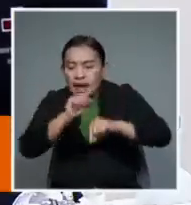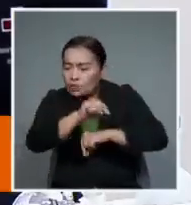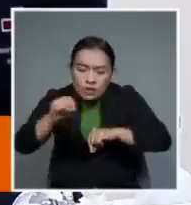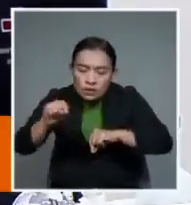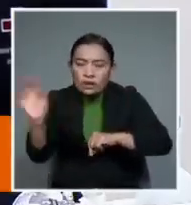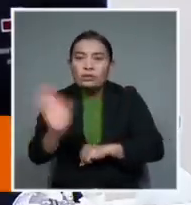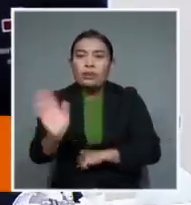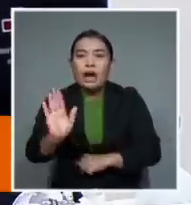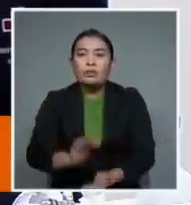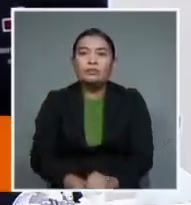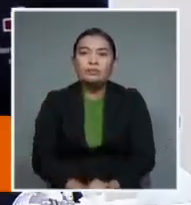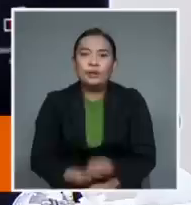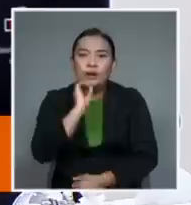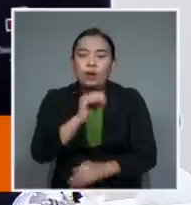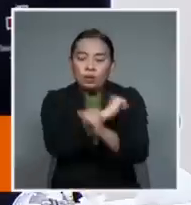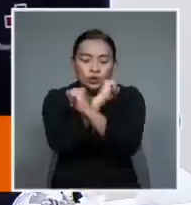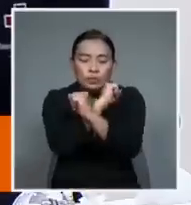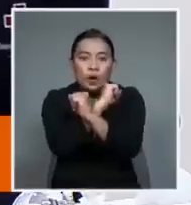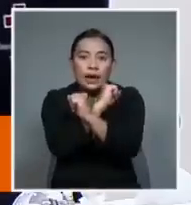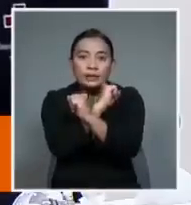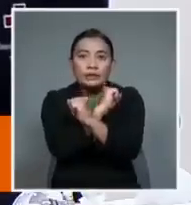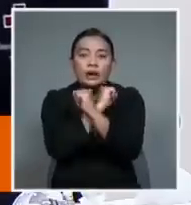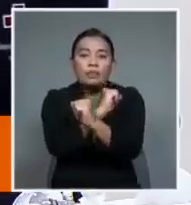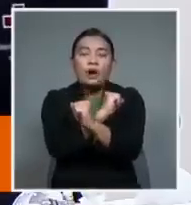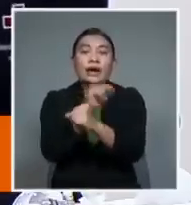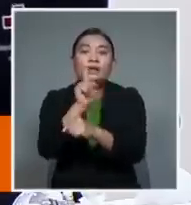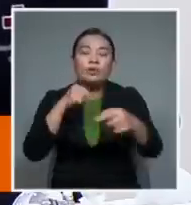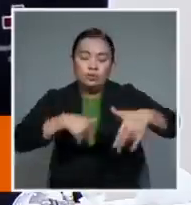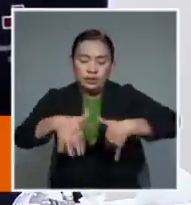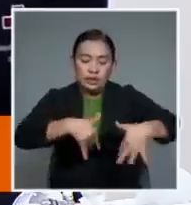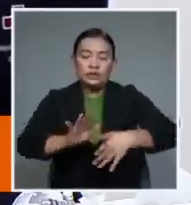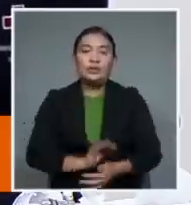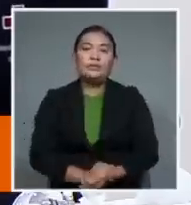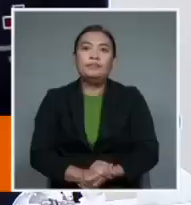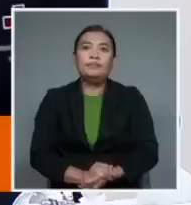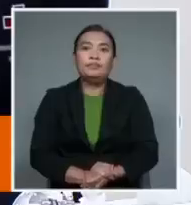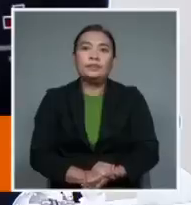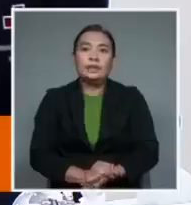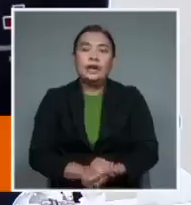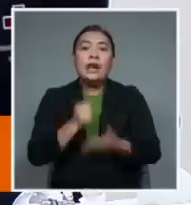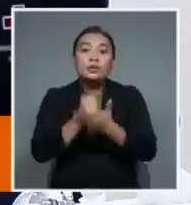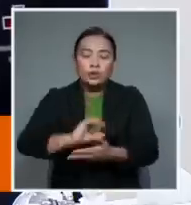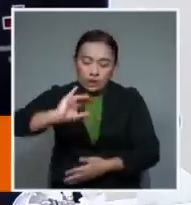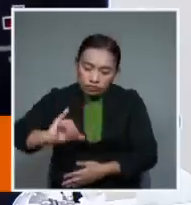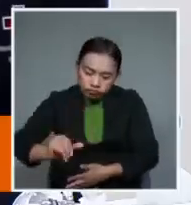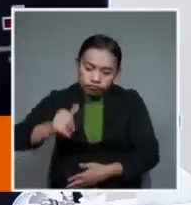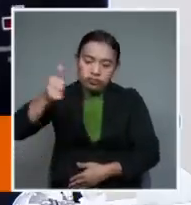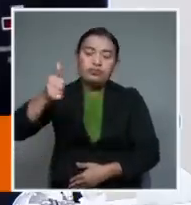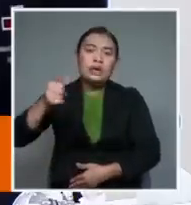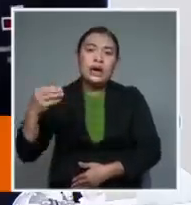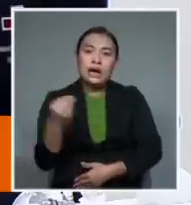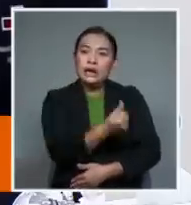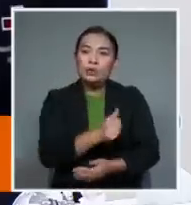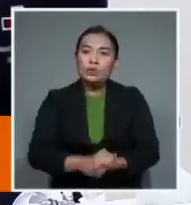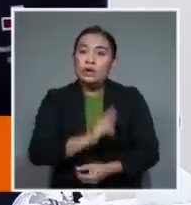พื่อปกป้องชีวิตของประชาชนแล้วให้ได้ฟื้นเร็วที่สุดถ้ายิ่งปิดนาน